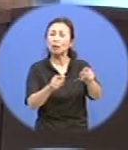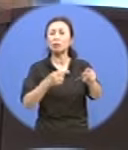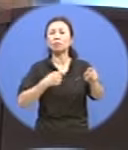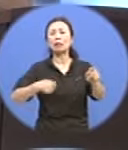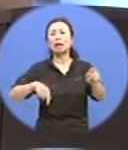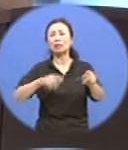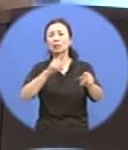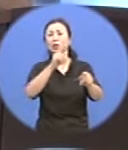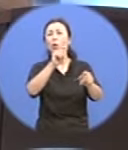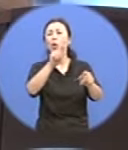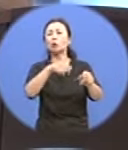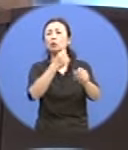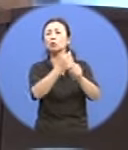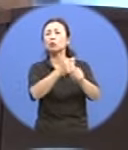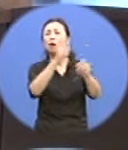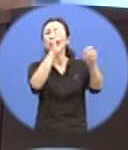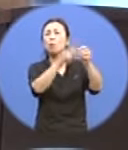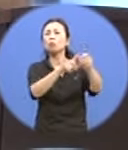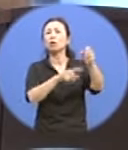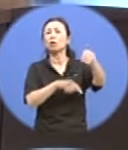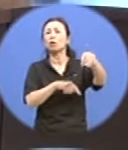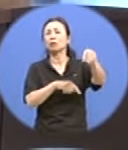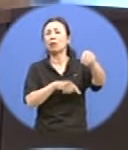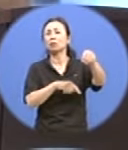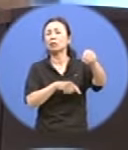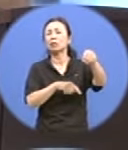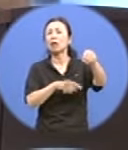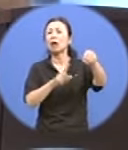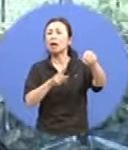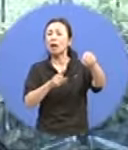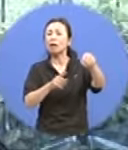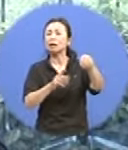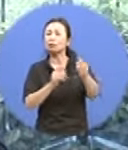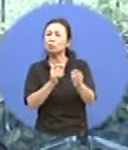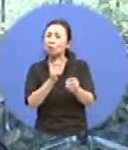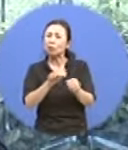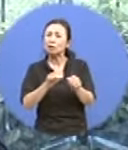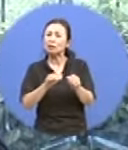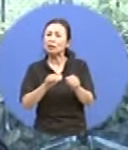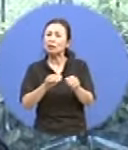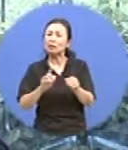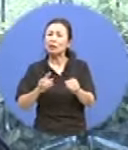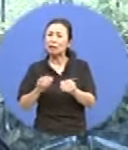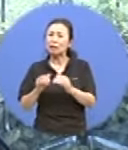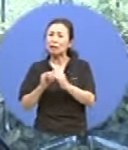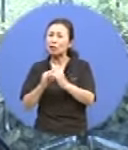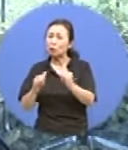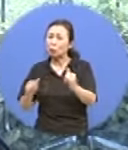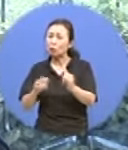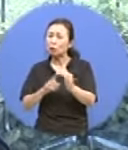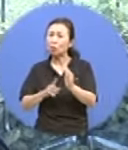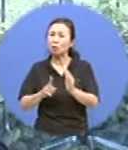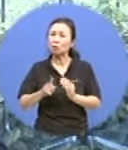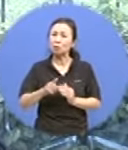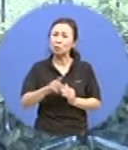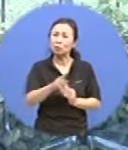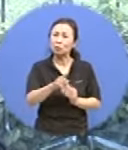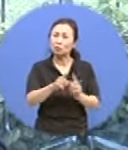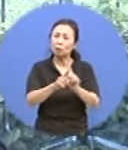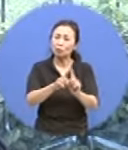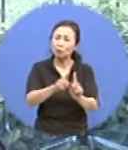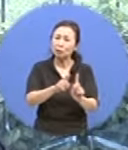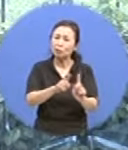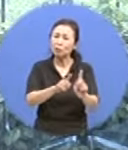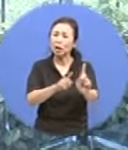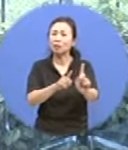ものづくりはないんです、やっぱり少し上、半歩先ぐらいを行くと、そうす